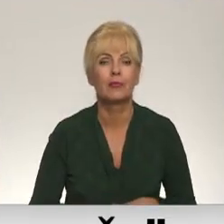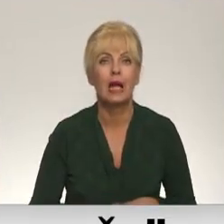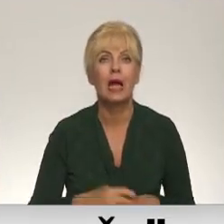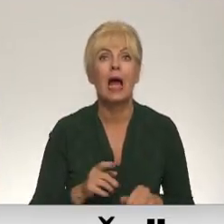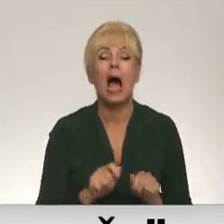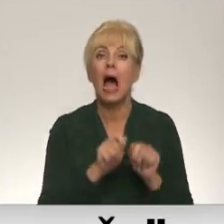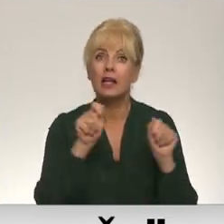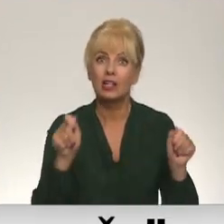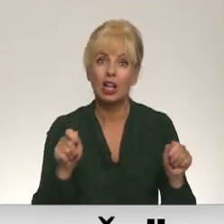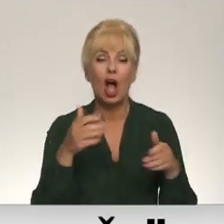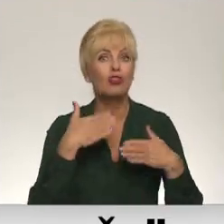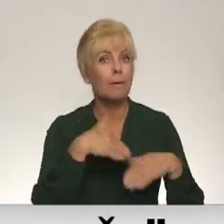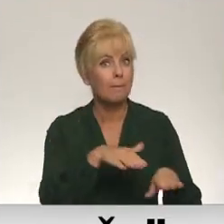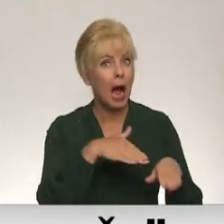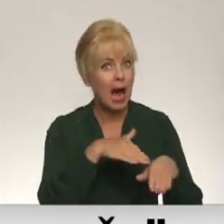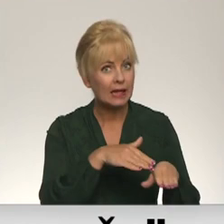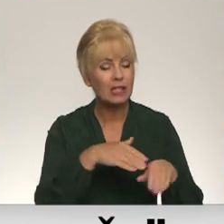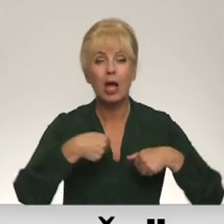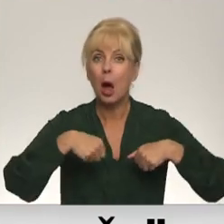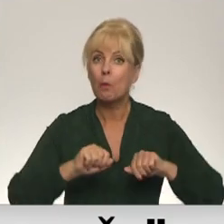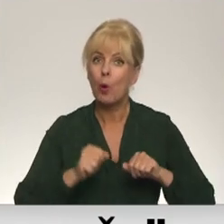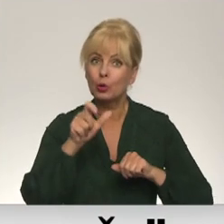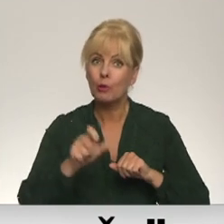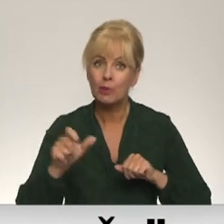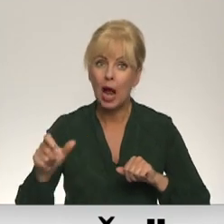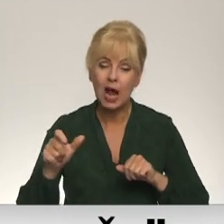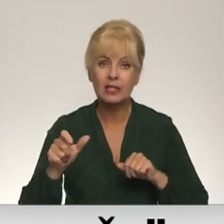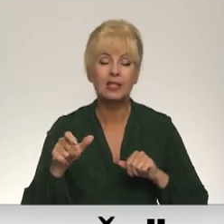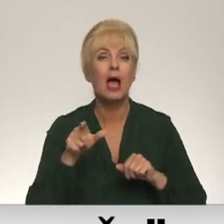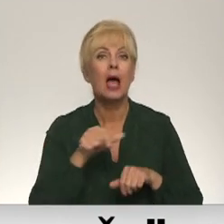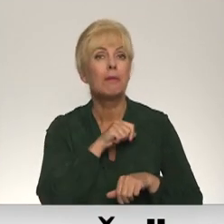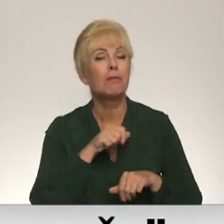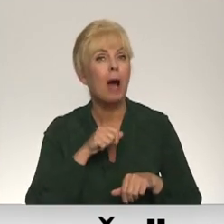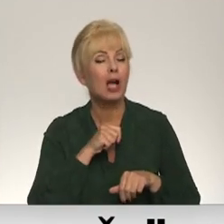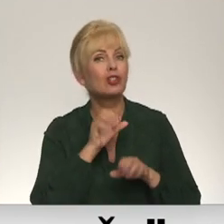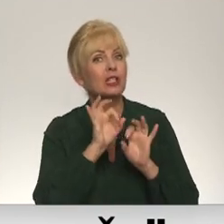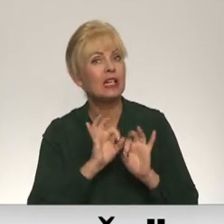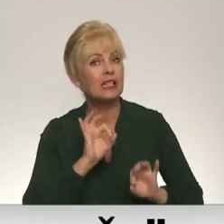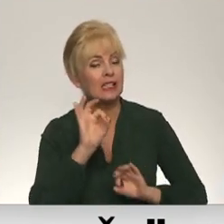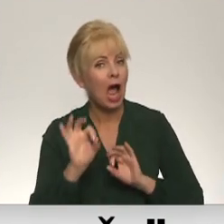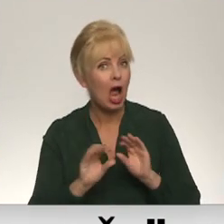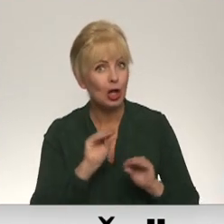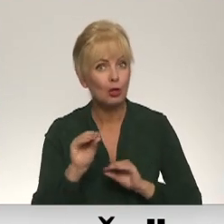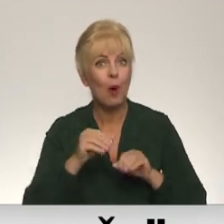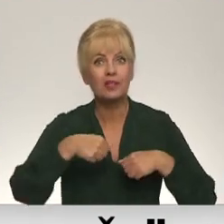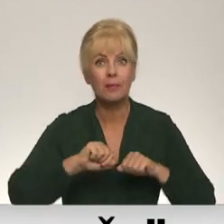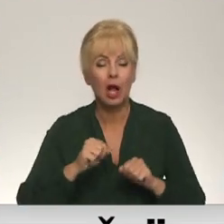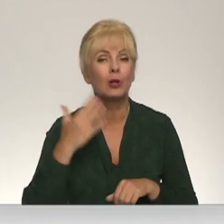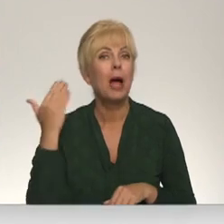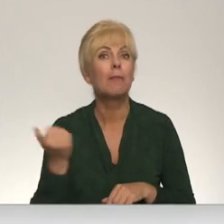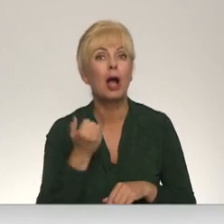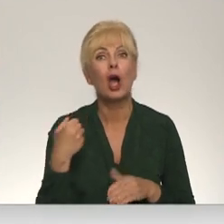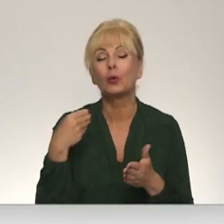Sezonas atklāšanas parāde ir brīdis, kad motobraucēji īpaši uzpošas. Gan paši, gan izdēļos savus spēkratus. Es pagājušajā gadu